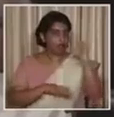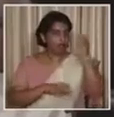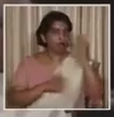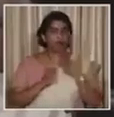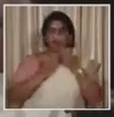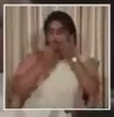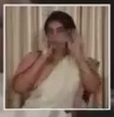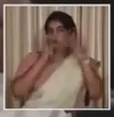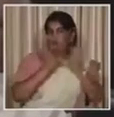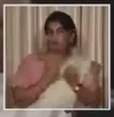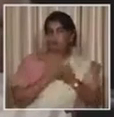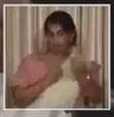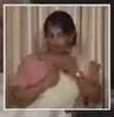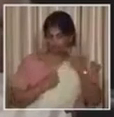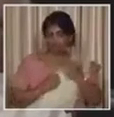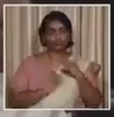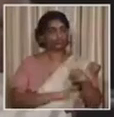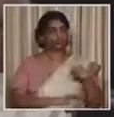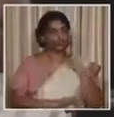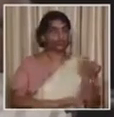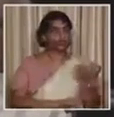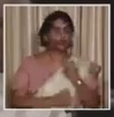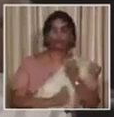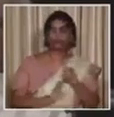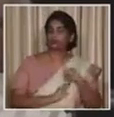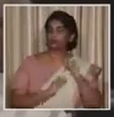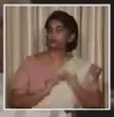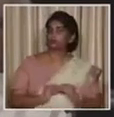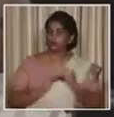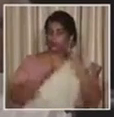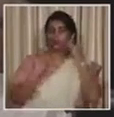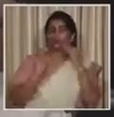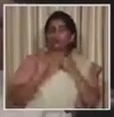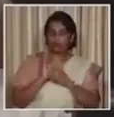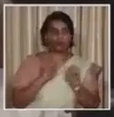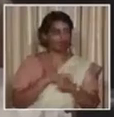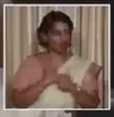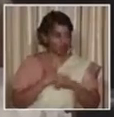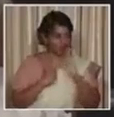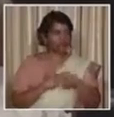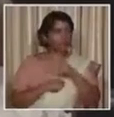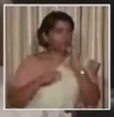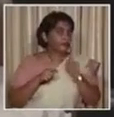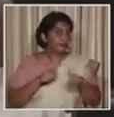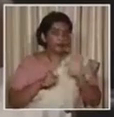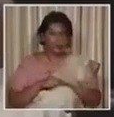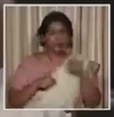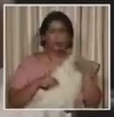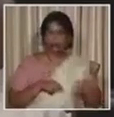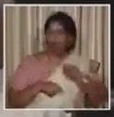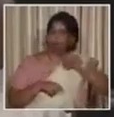අපට දොරගුළු හැරෙනවා ශක්තිමත් නව ආර්ථිකයක් ගොඩනැගීමේ පදනම සකස් වෙනවා ඒ විතරක් නෙමෙයි